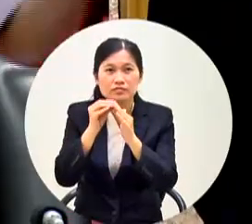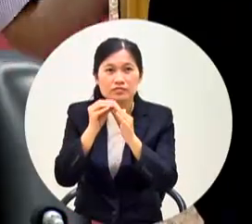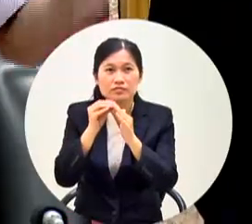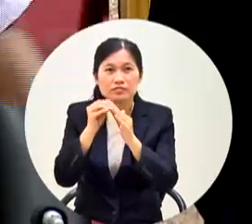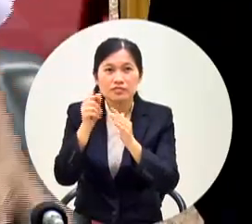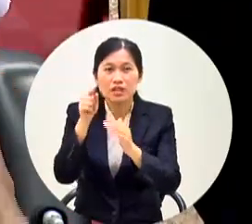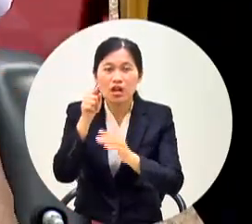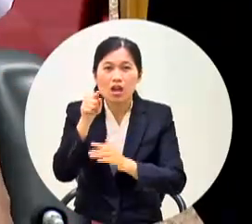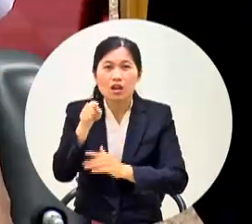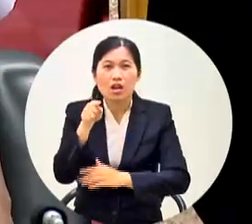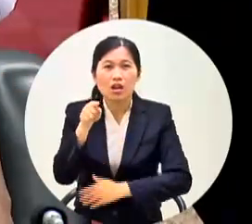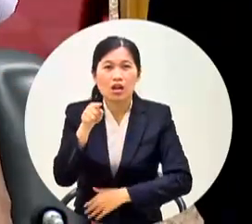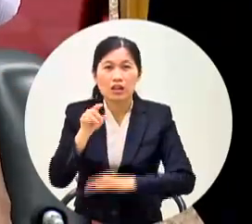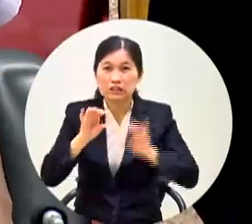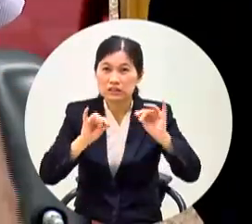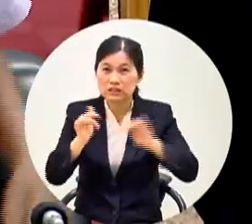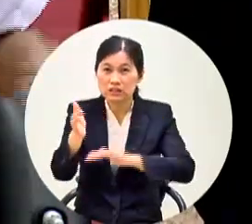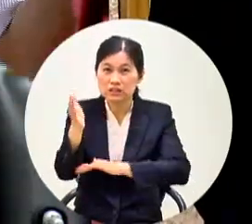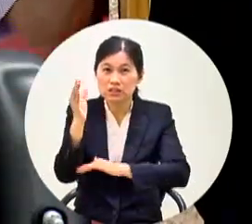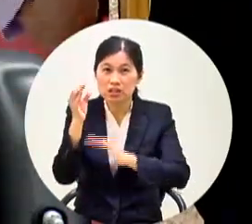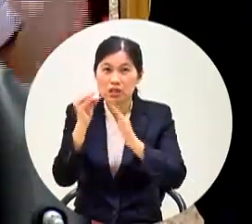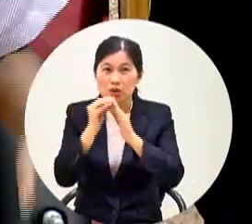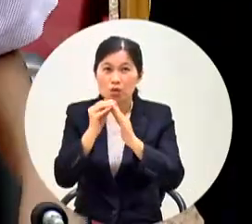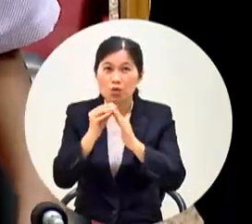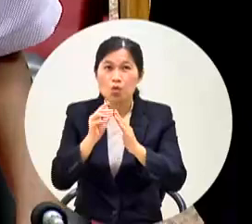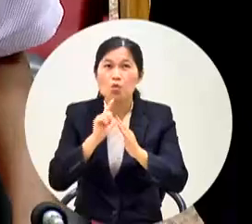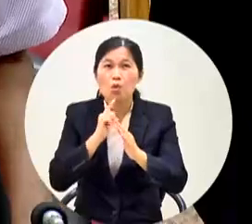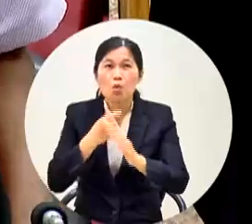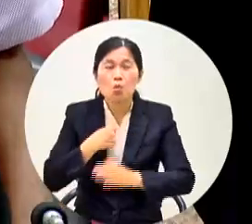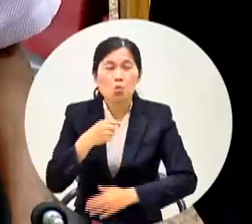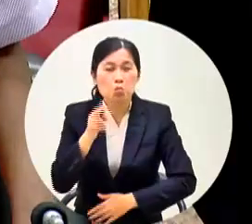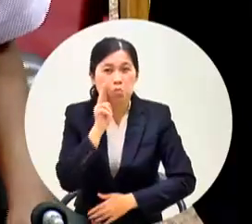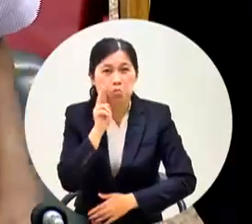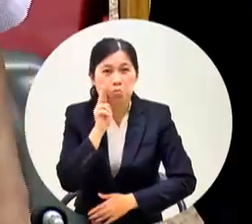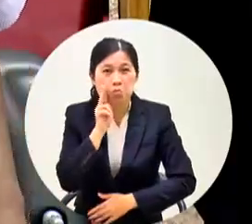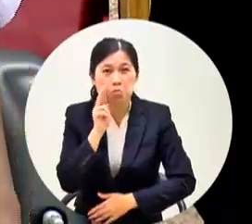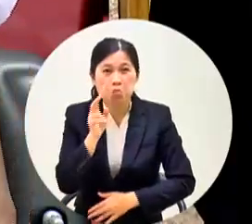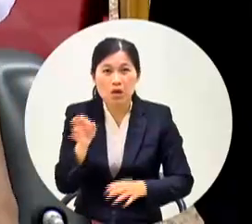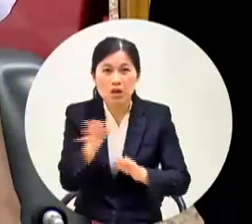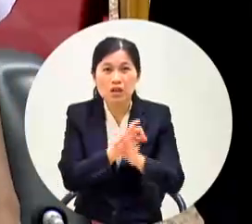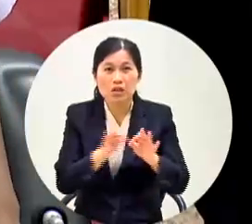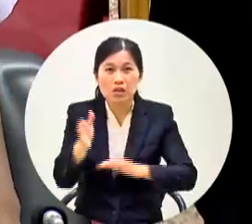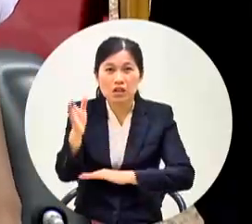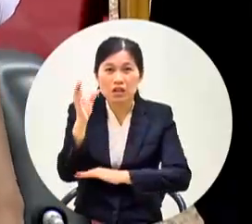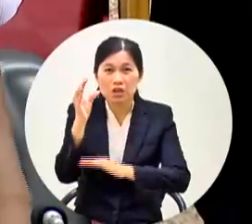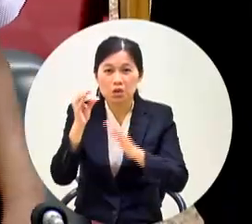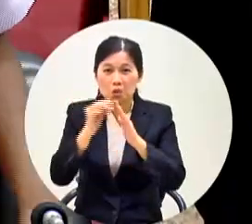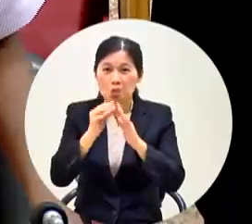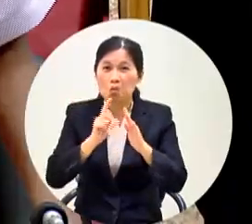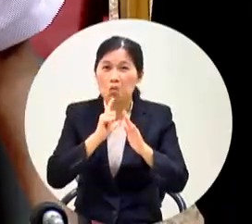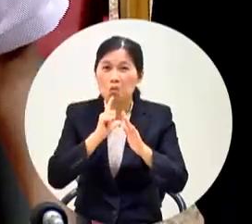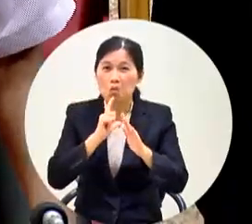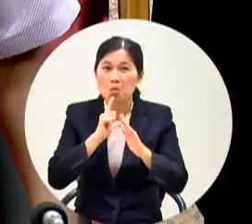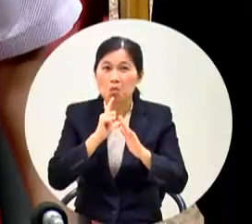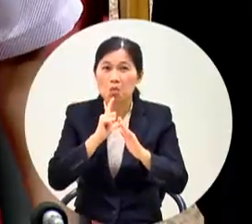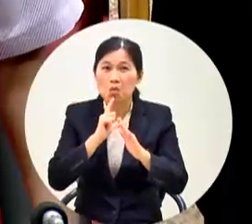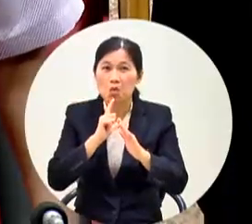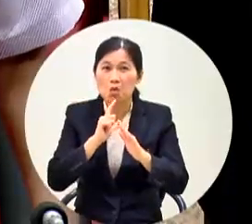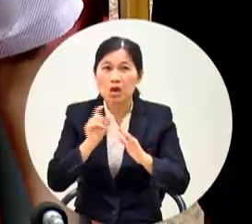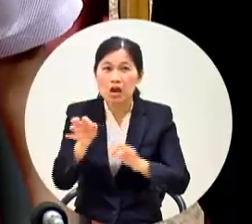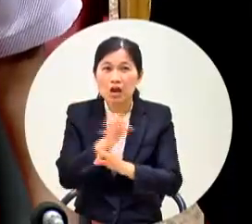是，我一直以为是财政局，是我看到他都要跟他敬礼啊，原来财政局最没有